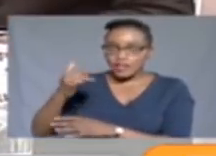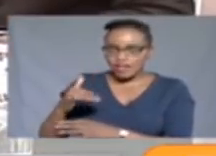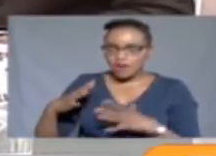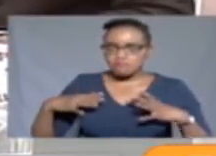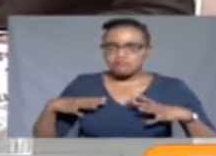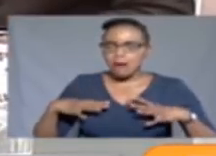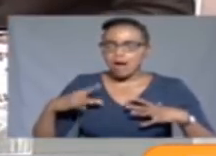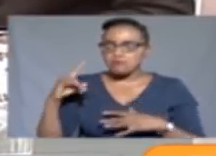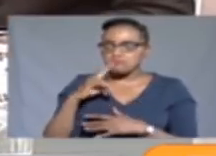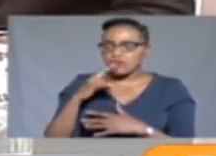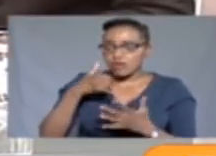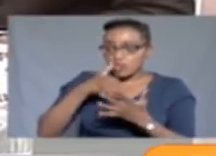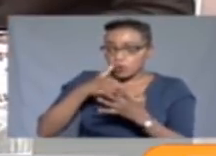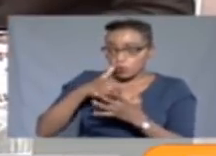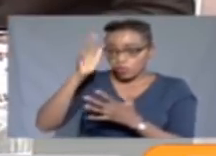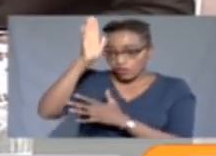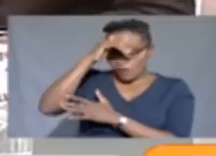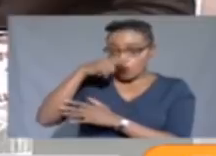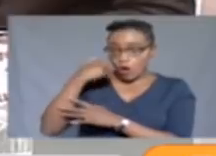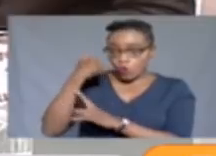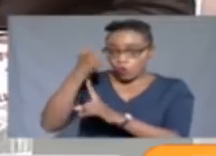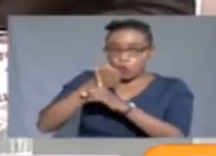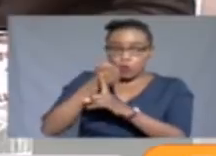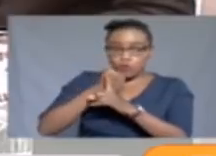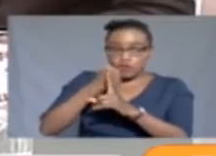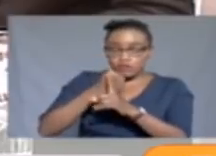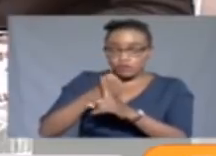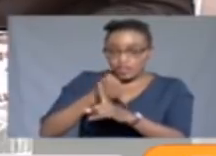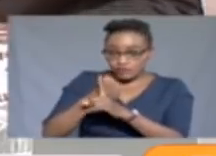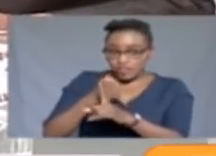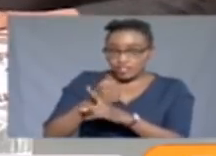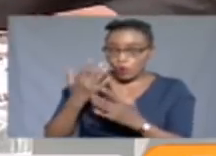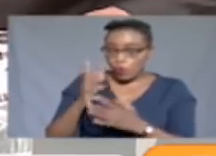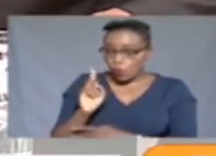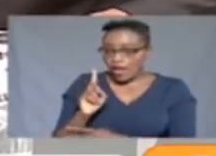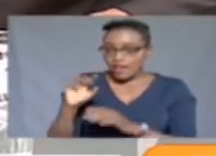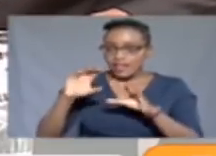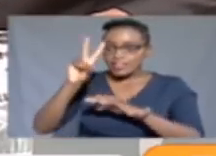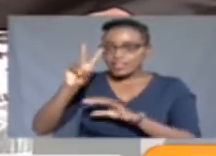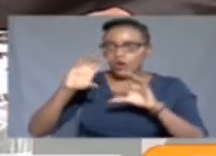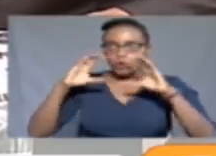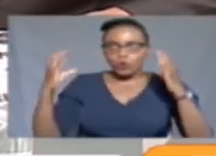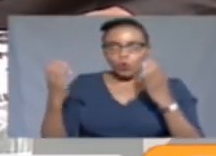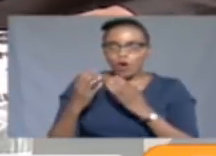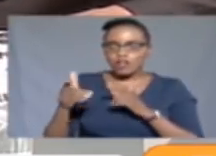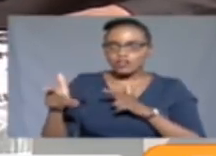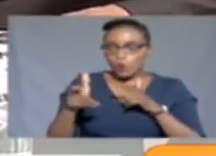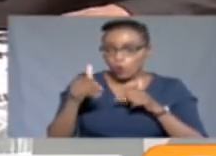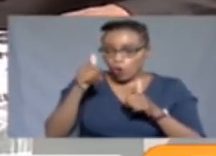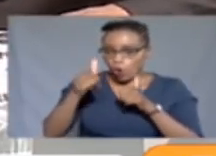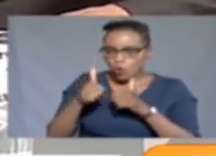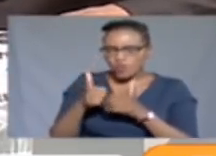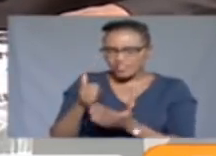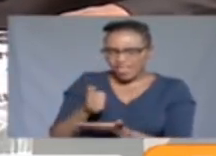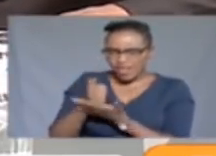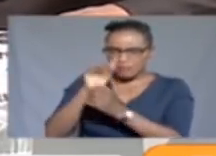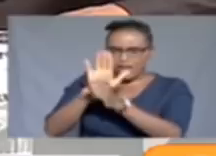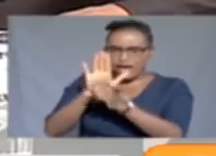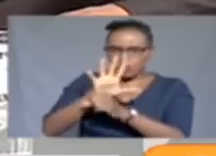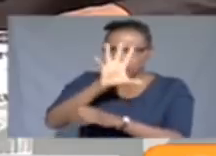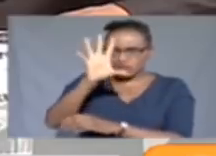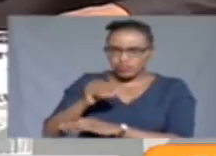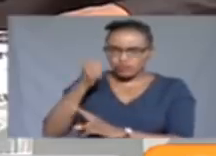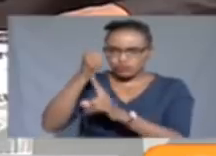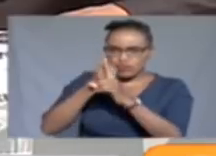kuwa miongoni mwa wanajeshi waliopigana katika vita vya pili vya dunia. Vita ambavyo vilichangia pakubwa kwa Waafrika